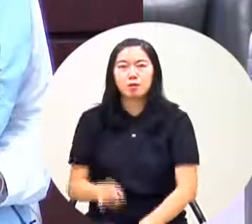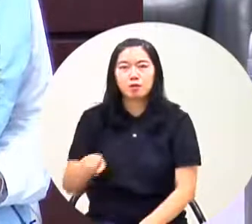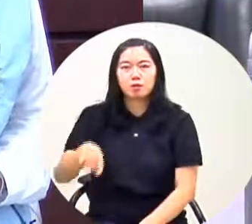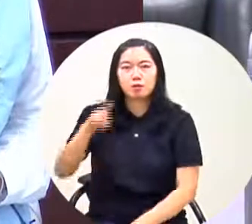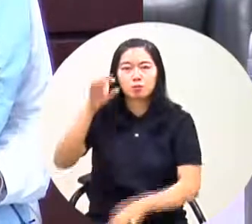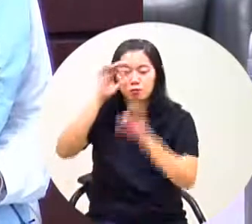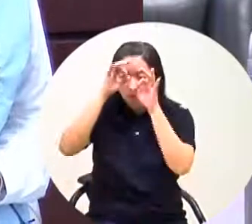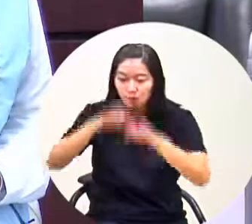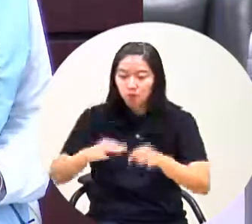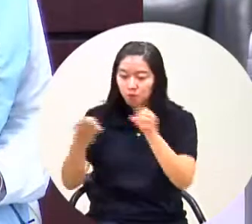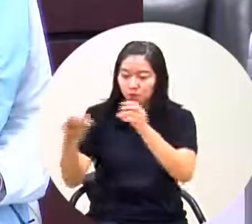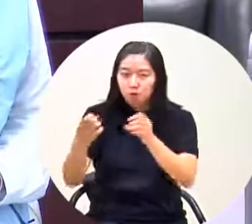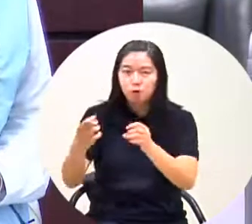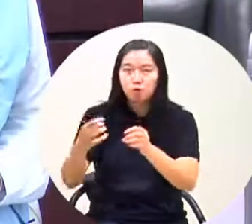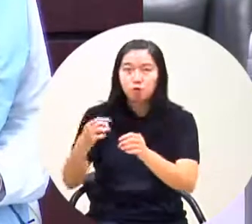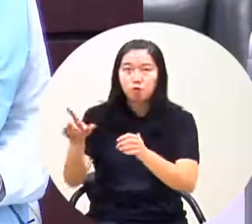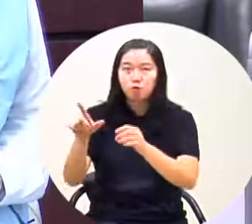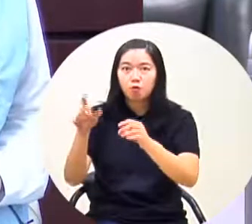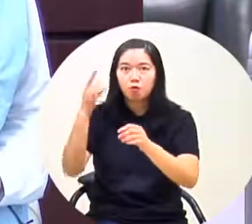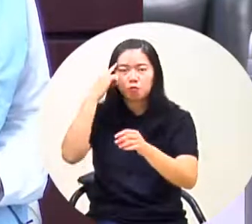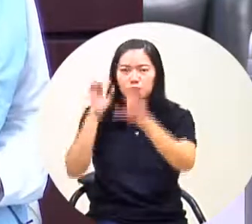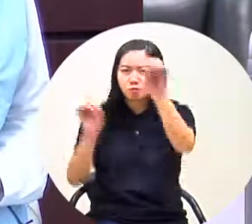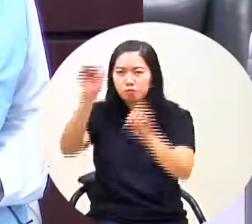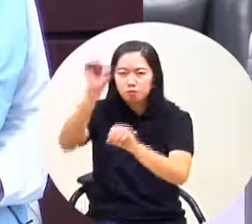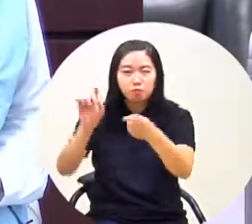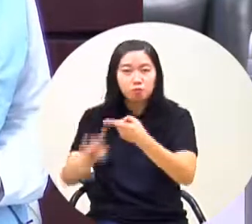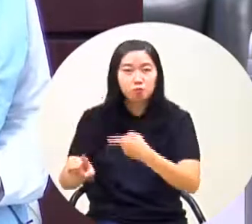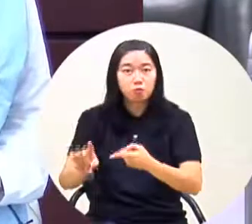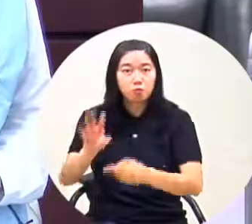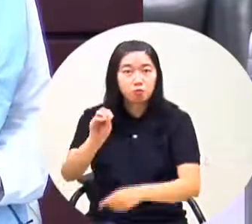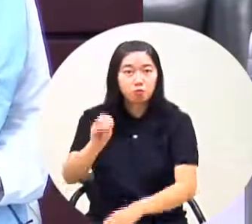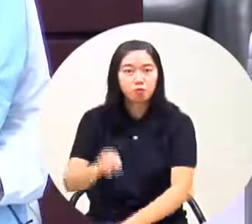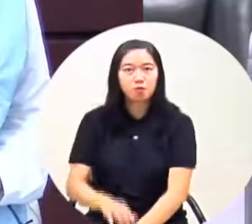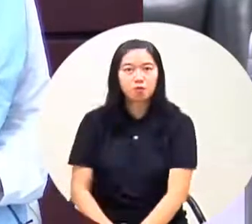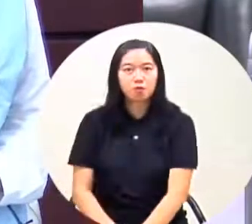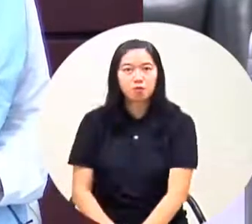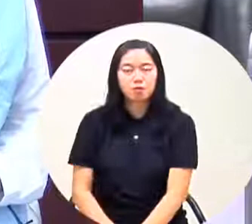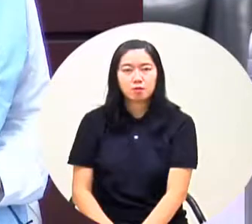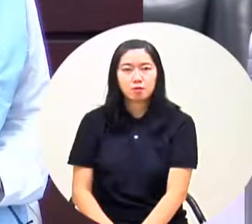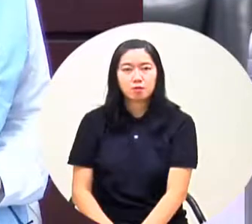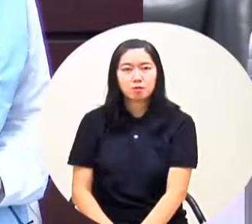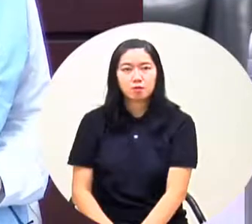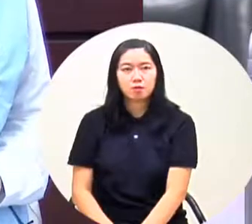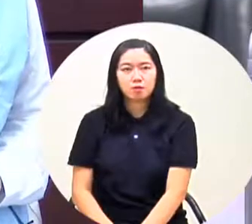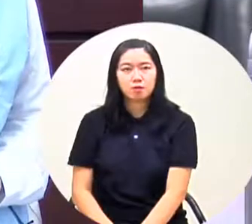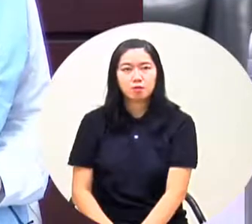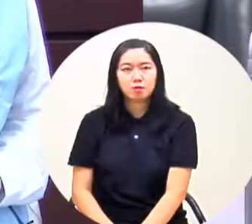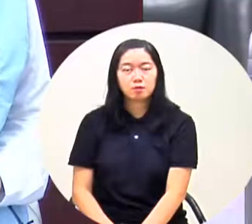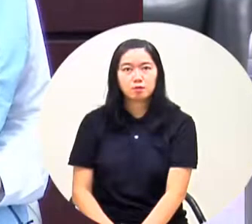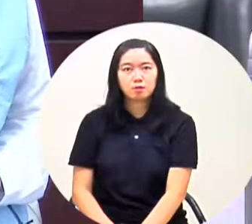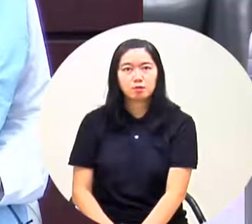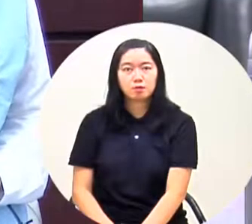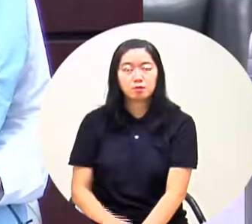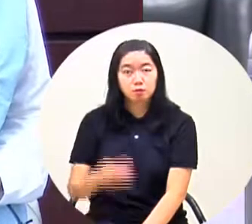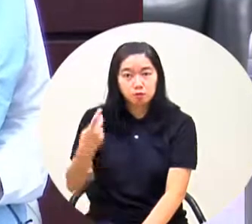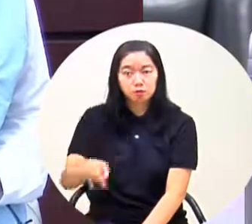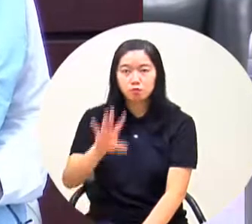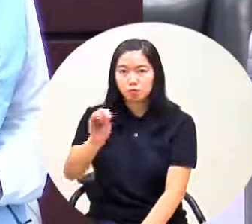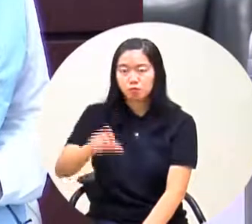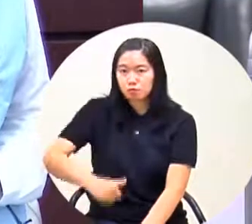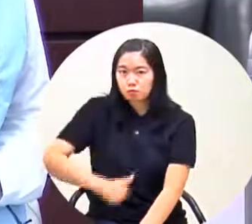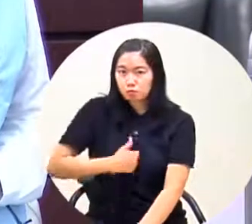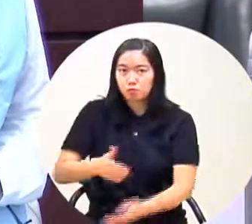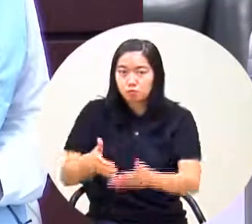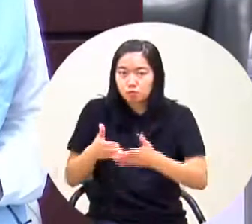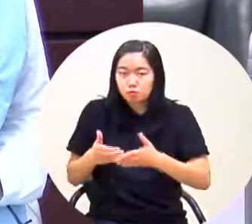是不是有本末倒置，还是讲有？是不是有一些真的需要工作的人，他